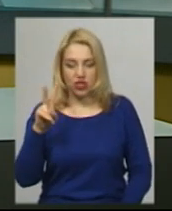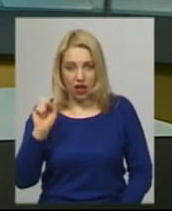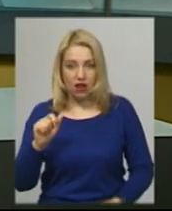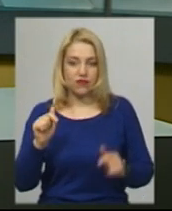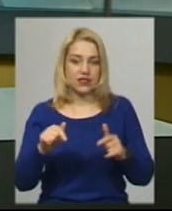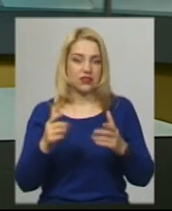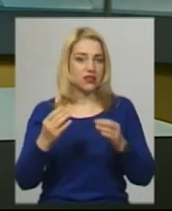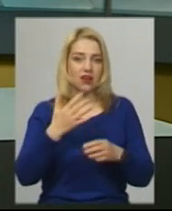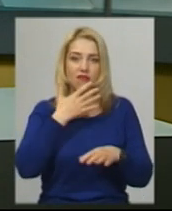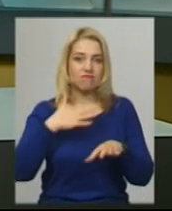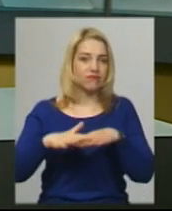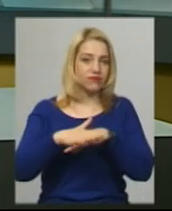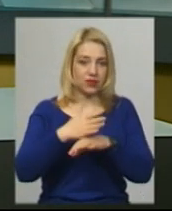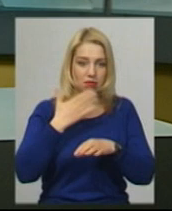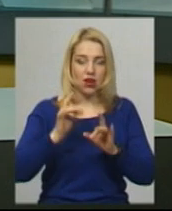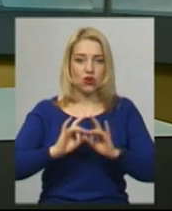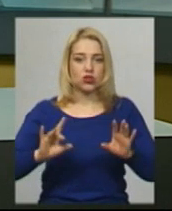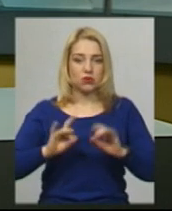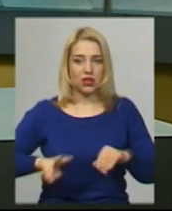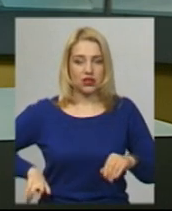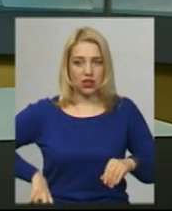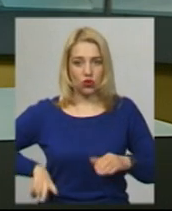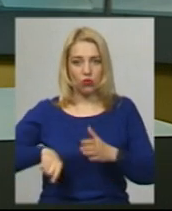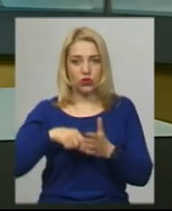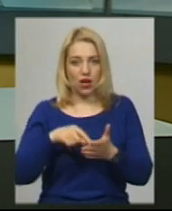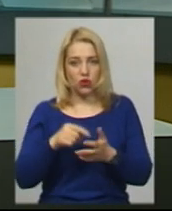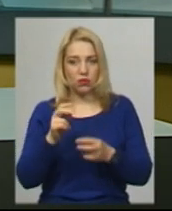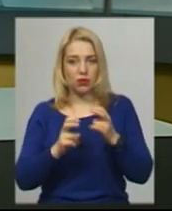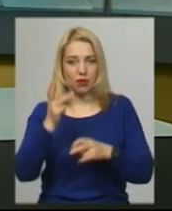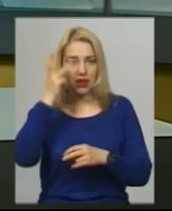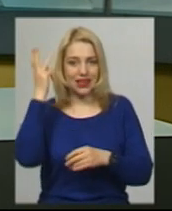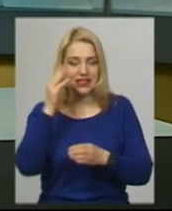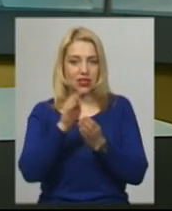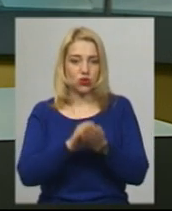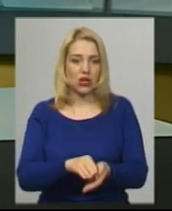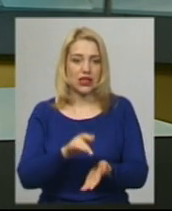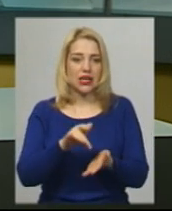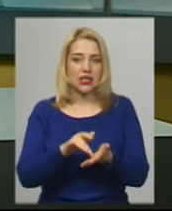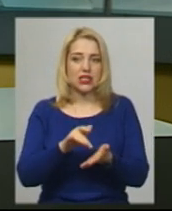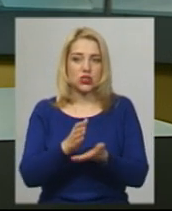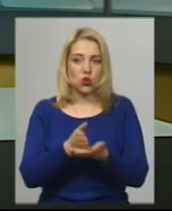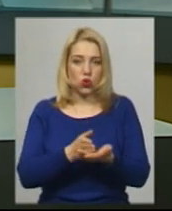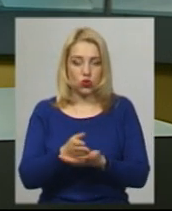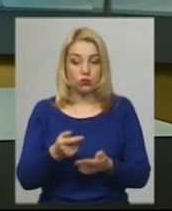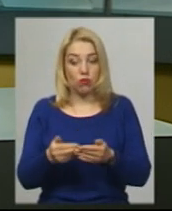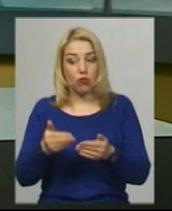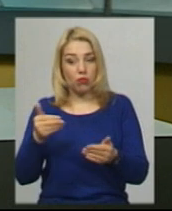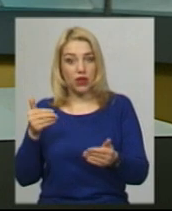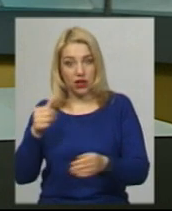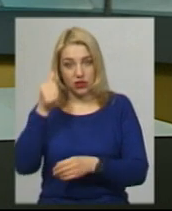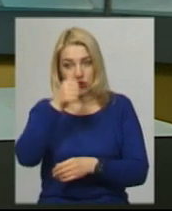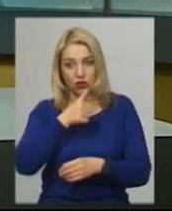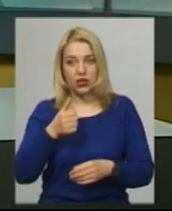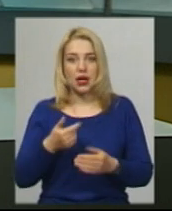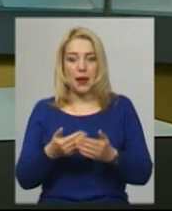директор спеціалізованого комунального підприємства «Хмельницька міська ритуальна служба» Сергій Бортник. Каже, у попередні роки перед